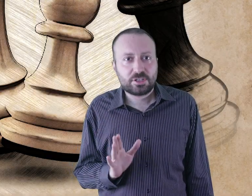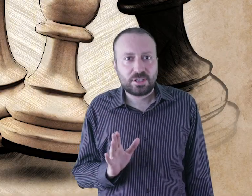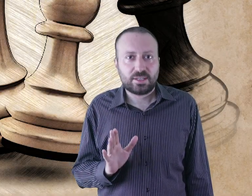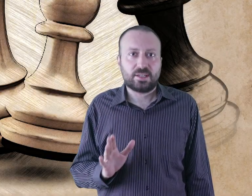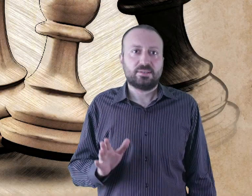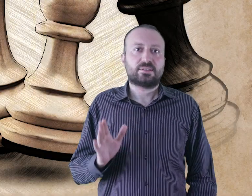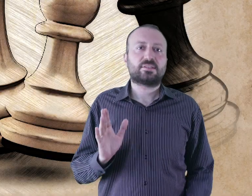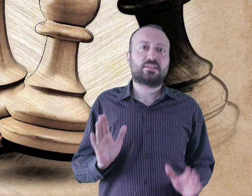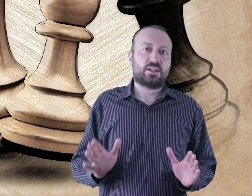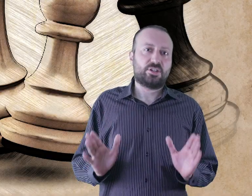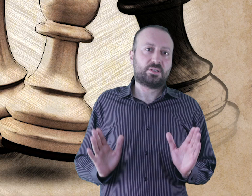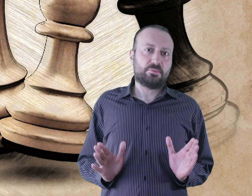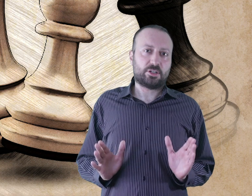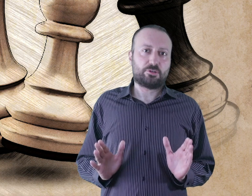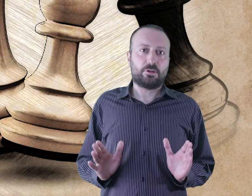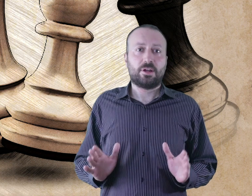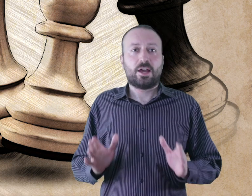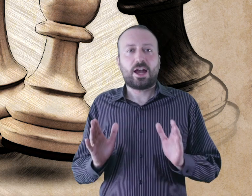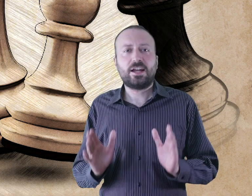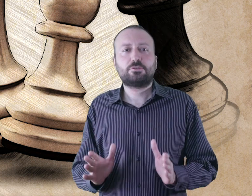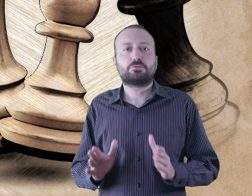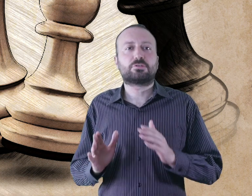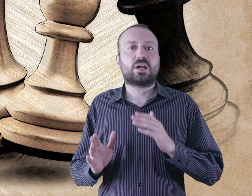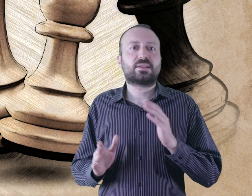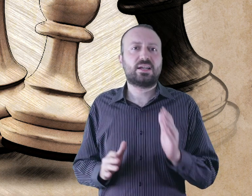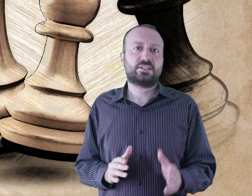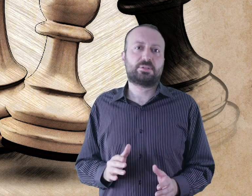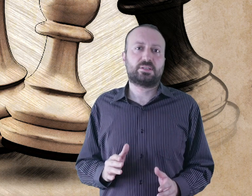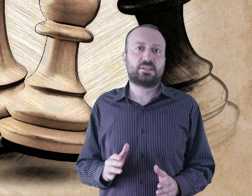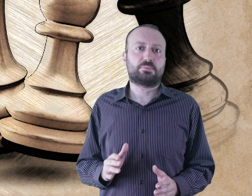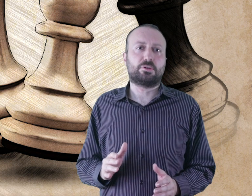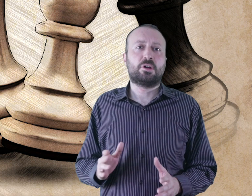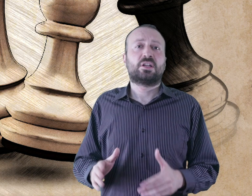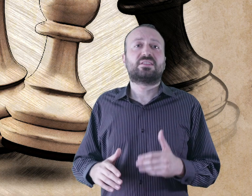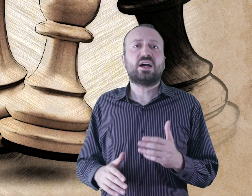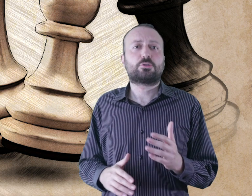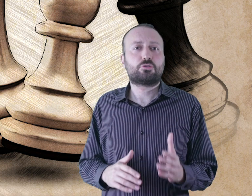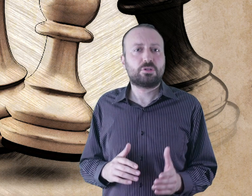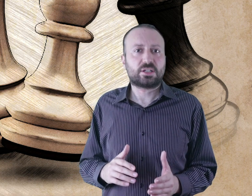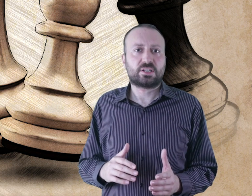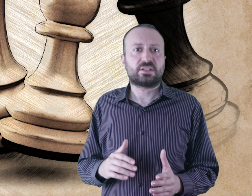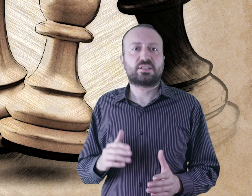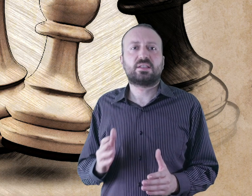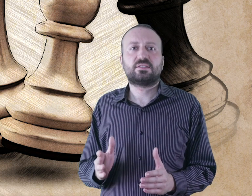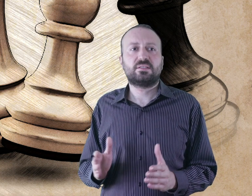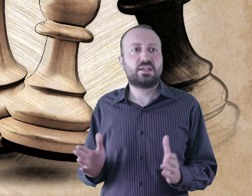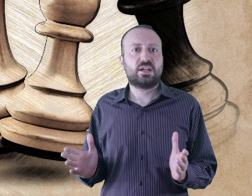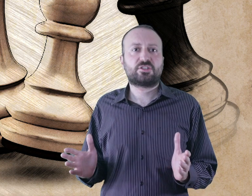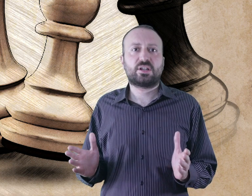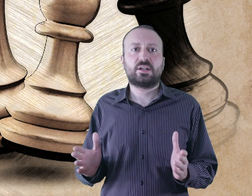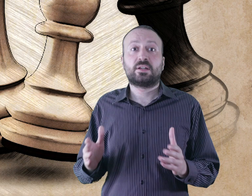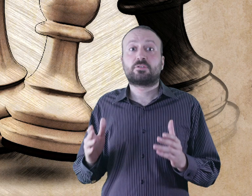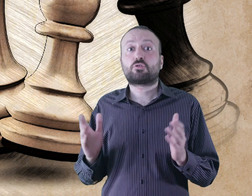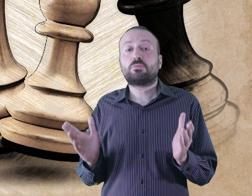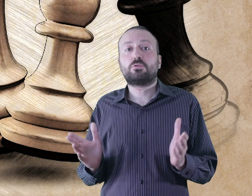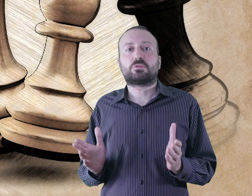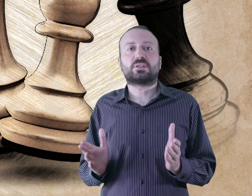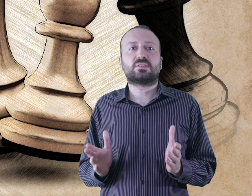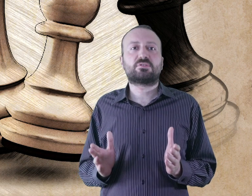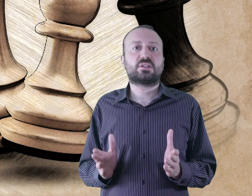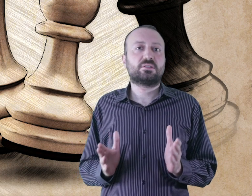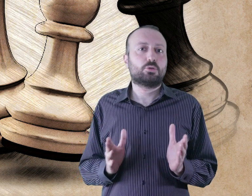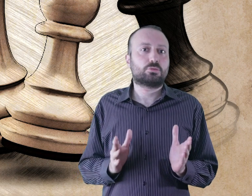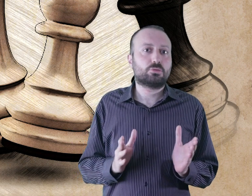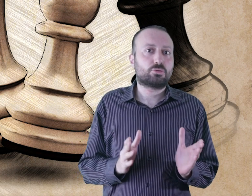Susan 4 yaşındayken satranç eğitimi başlıyor. Her gün saatlerce pratik yapıyor. Daha küçük yaşlarda kendisinden yaşça çok